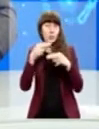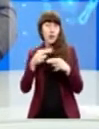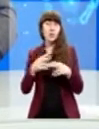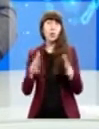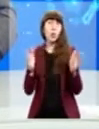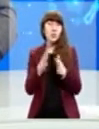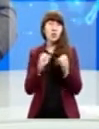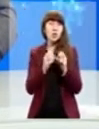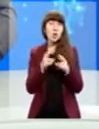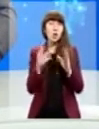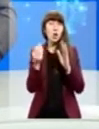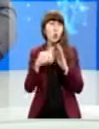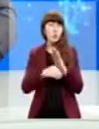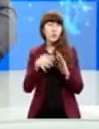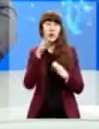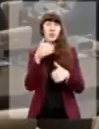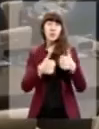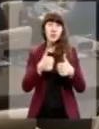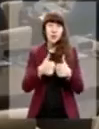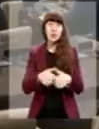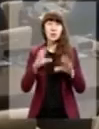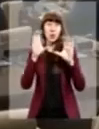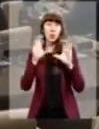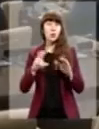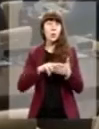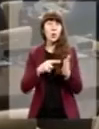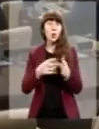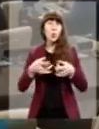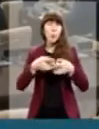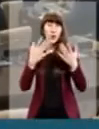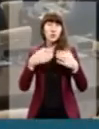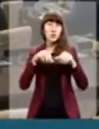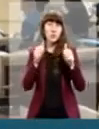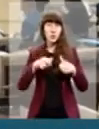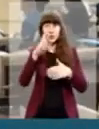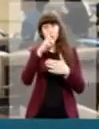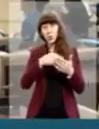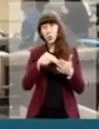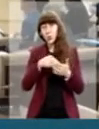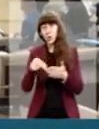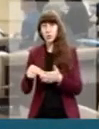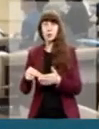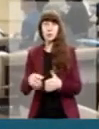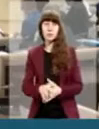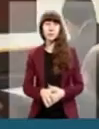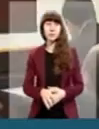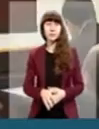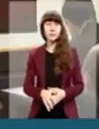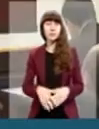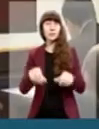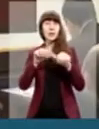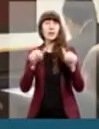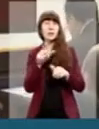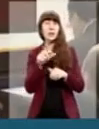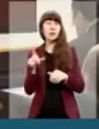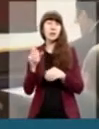минимизацию риска коррупции во время соревнований законопроект упрощает процедуру государственных закупок и устраняют волокиту сенаторы также